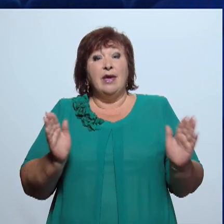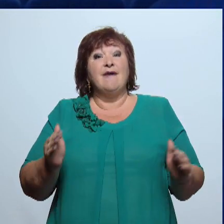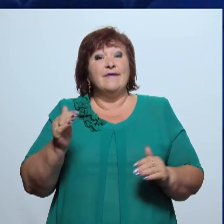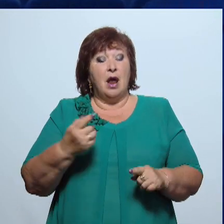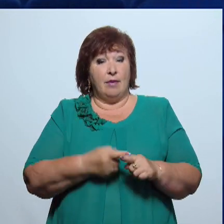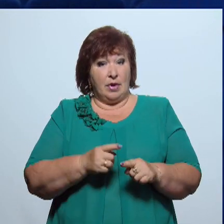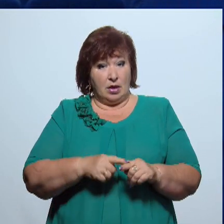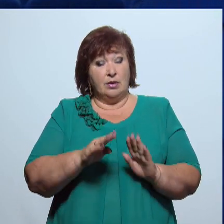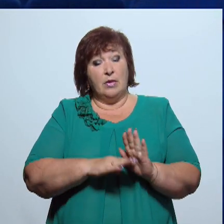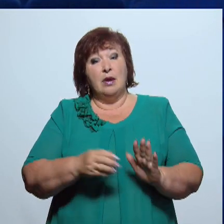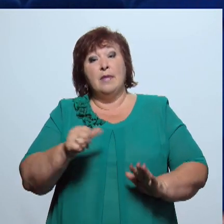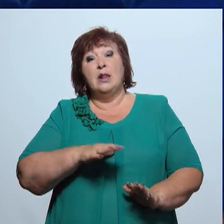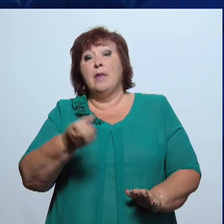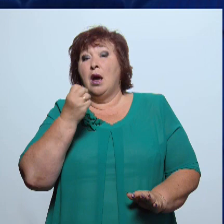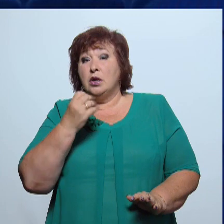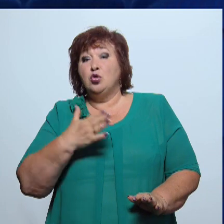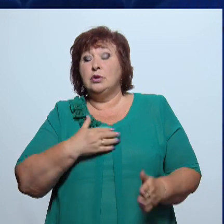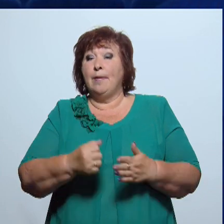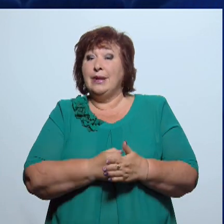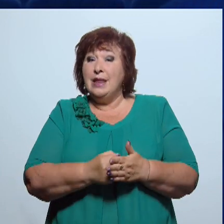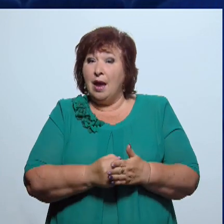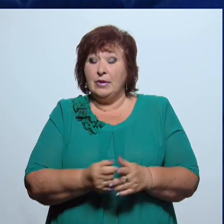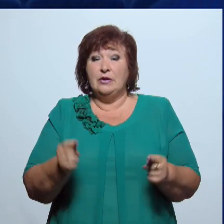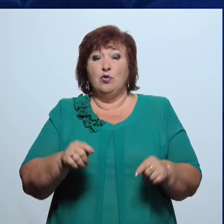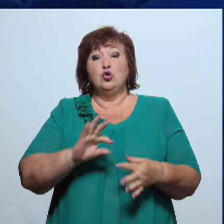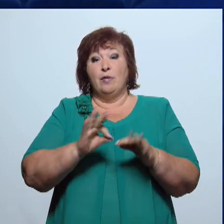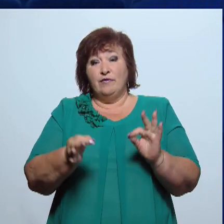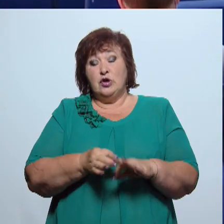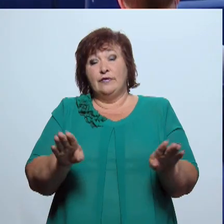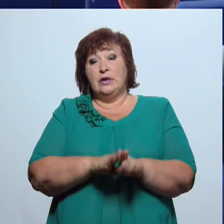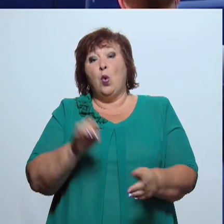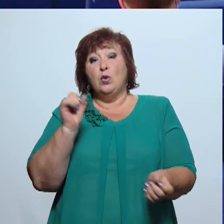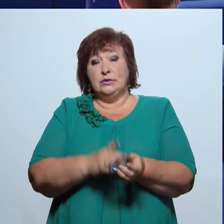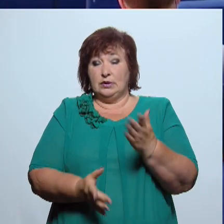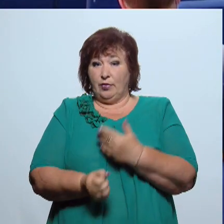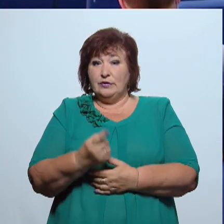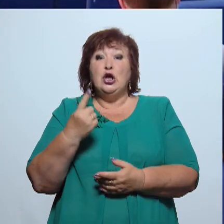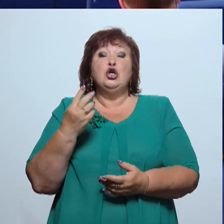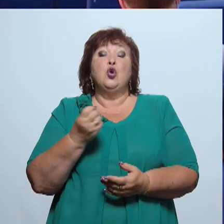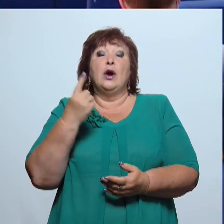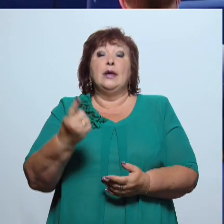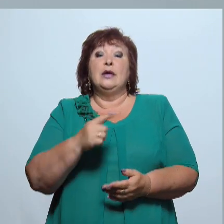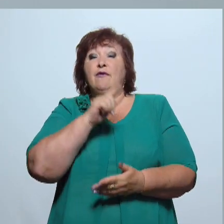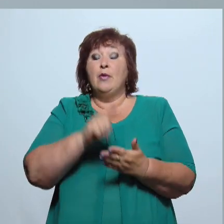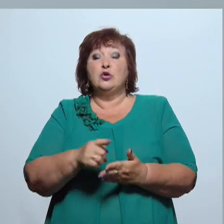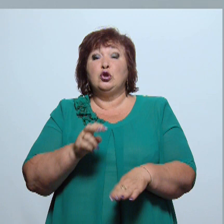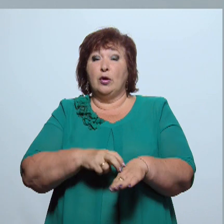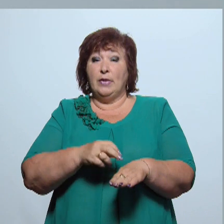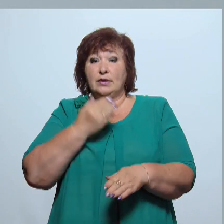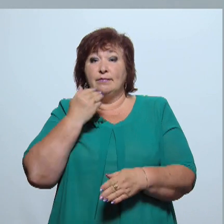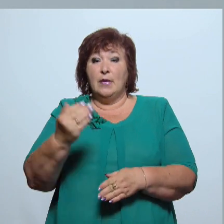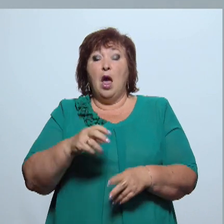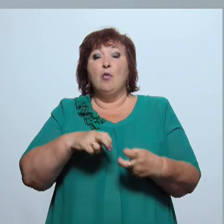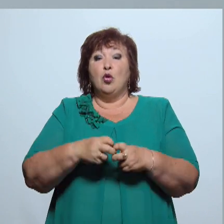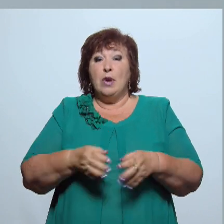программы, конечно, было бы хорошо нам добиться того, чтобы в Ижевске такой центр появился. Еще один острый вопрос, который задали медики – проблема